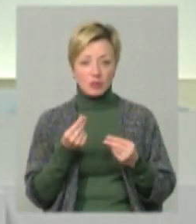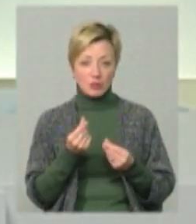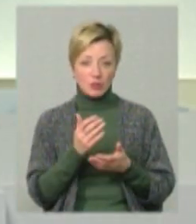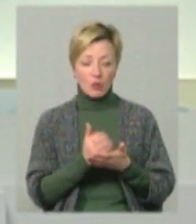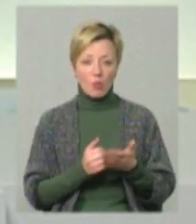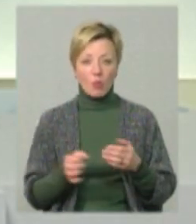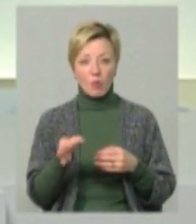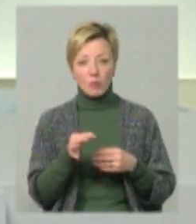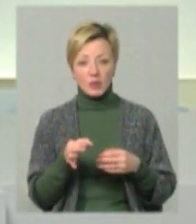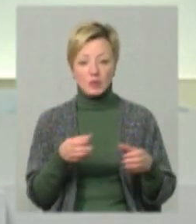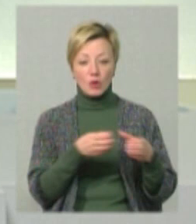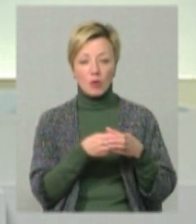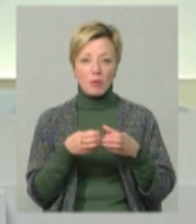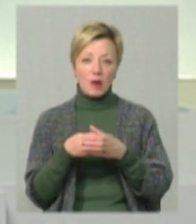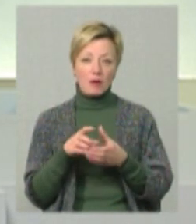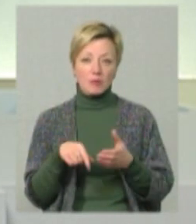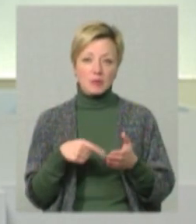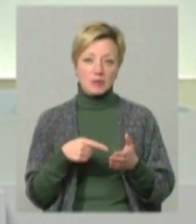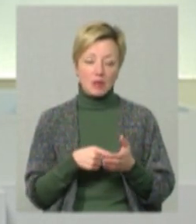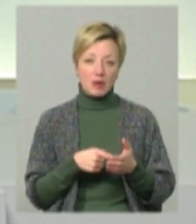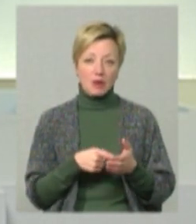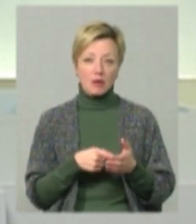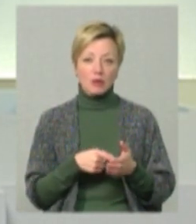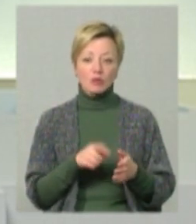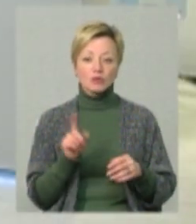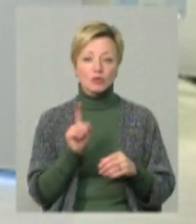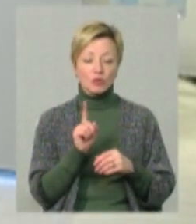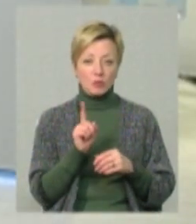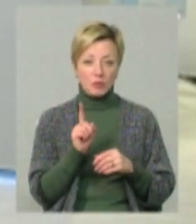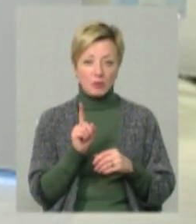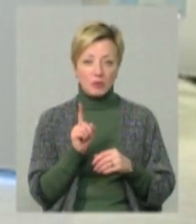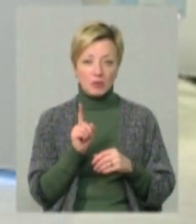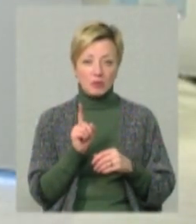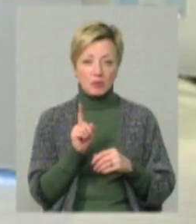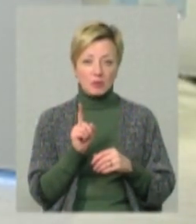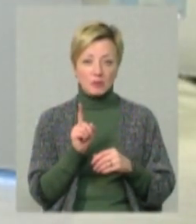ресурсу в області, ну і в громадах, і в містах, і обласного для того, усе ж таки, щоб